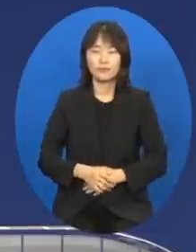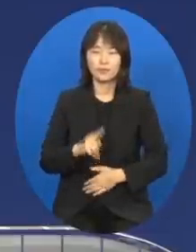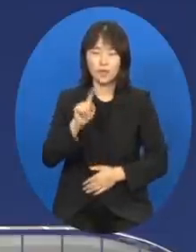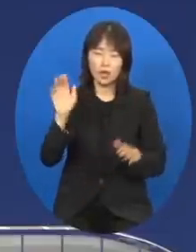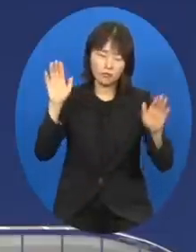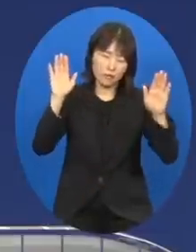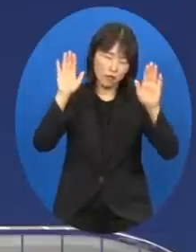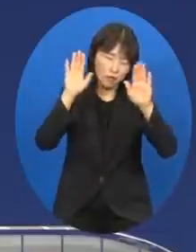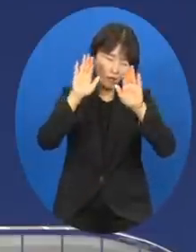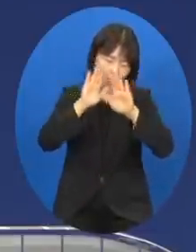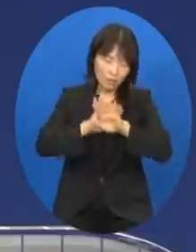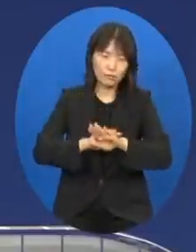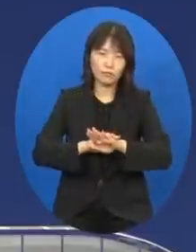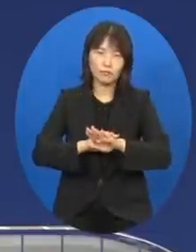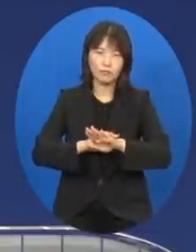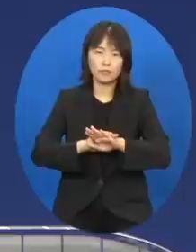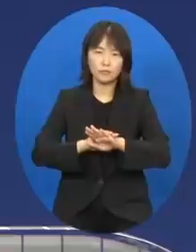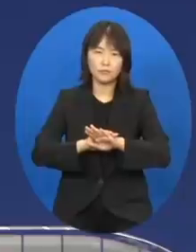한밤중에 아주